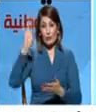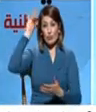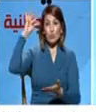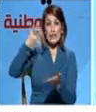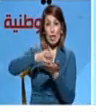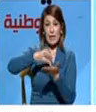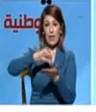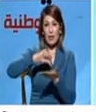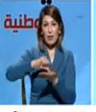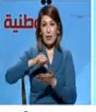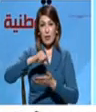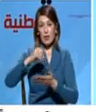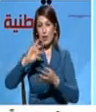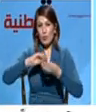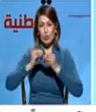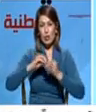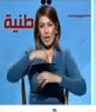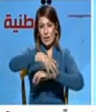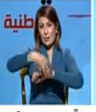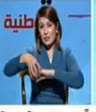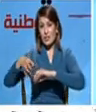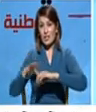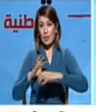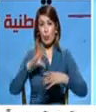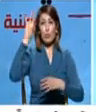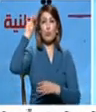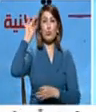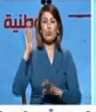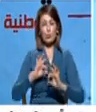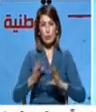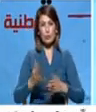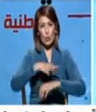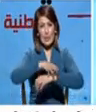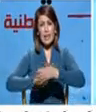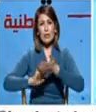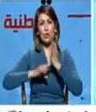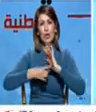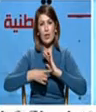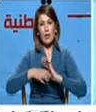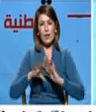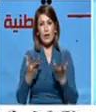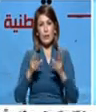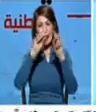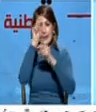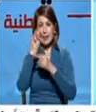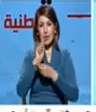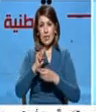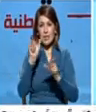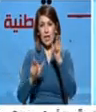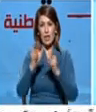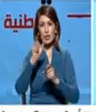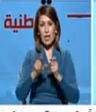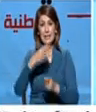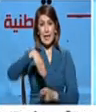المناطق النائيه لما توصل لهم شو الشبكه وبحاجه اخرى الموجودين معناها تحب تمشي